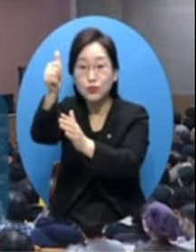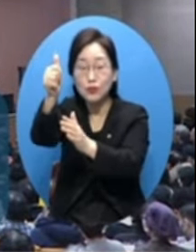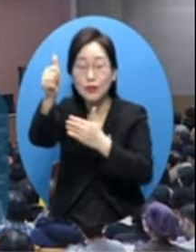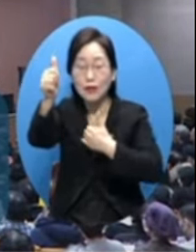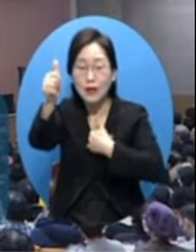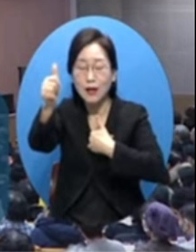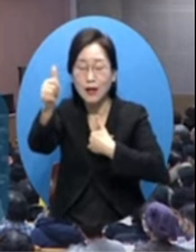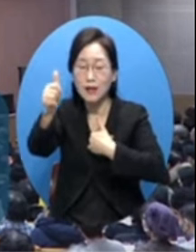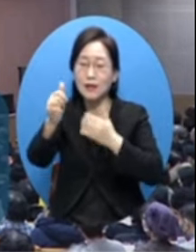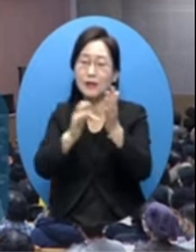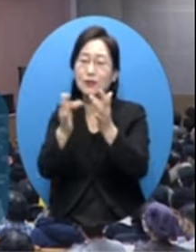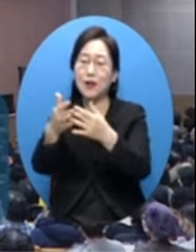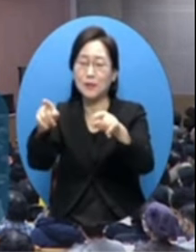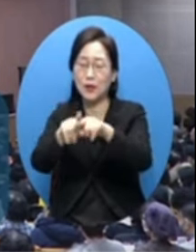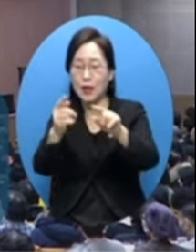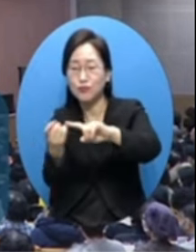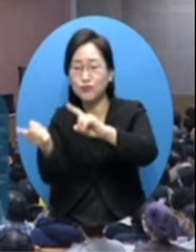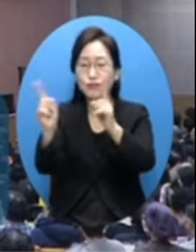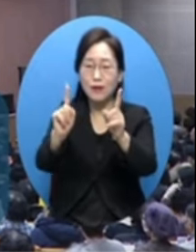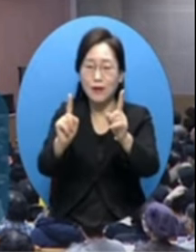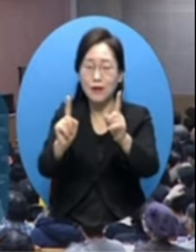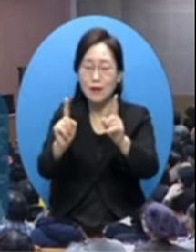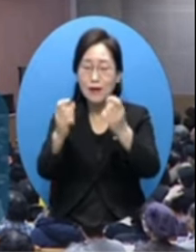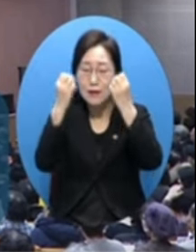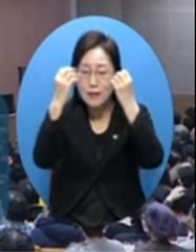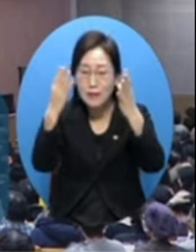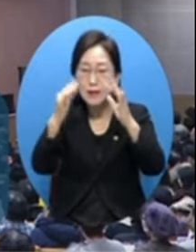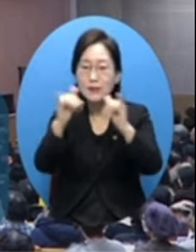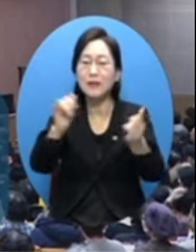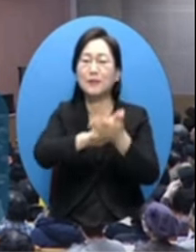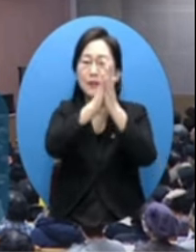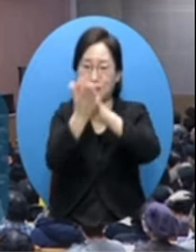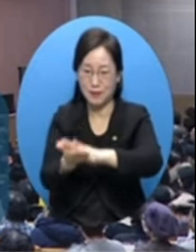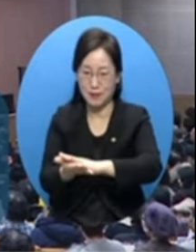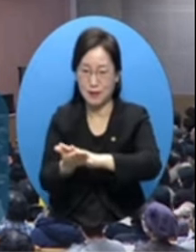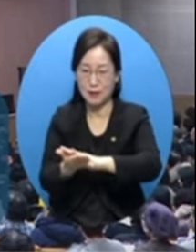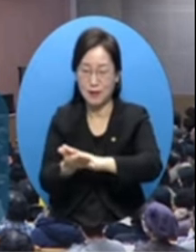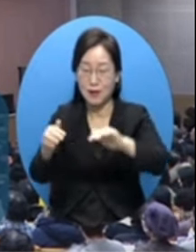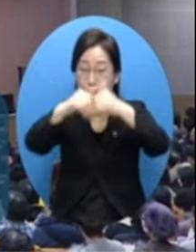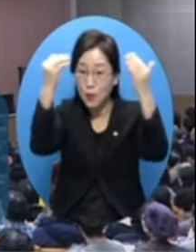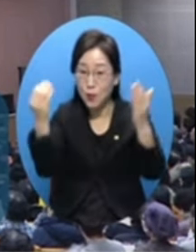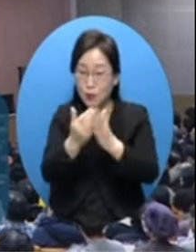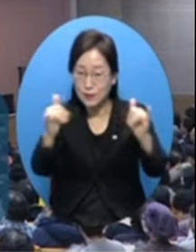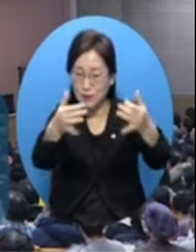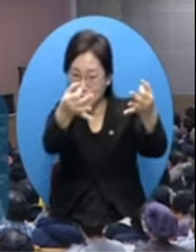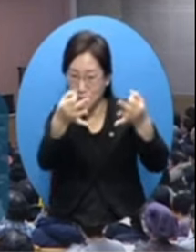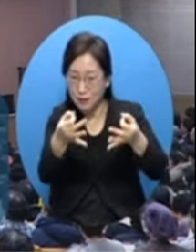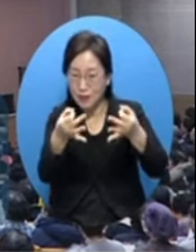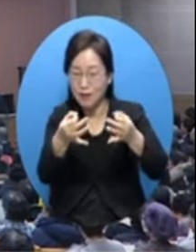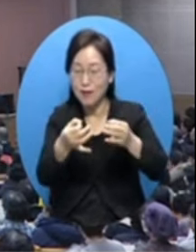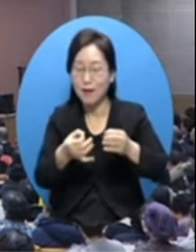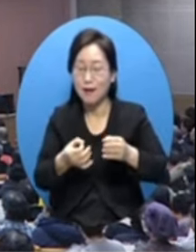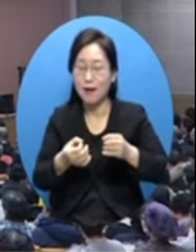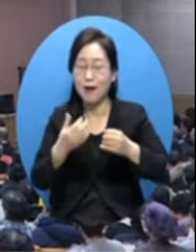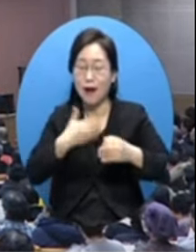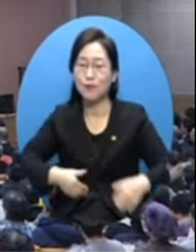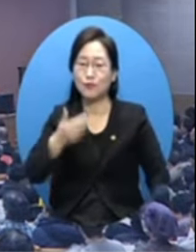예수님과 함께 부활의 은혜에 참여한 새 사람으로 변화되는 것을 모든 사람에게 알리게 되는 것입니다